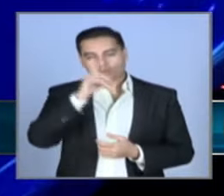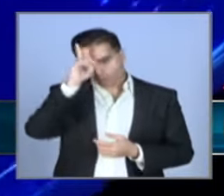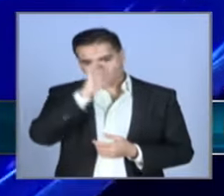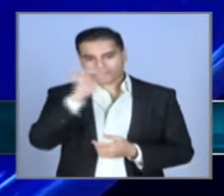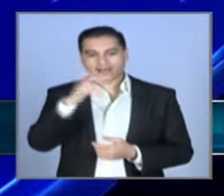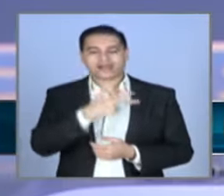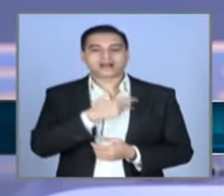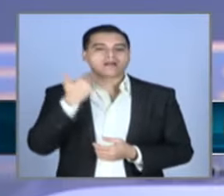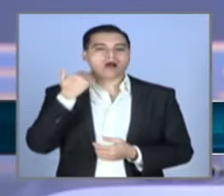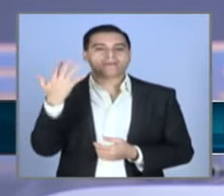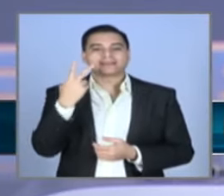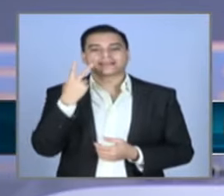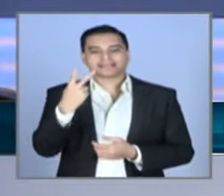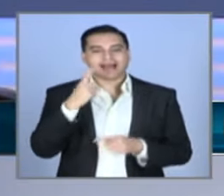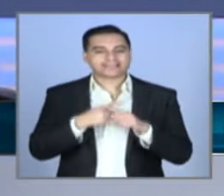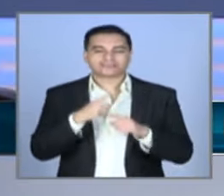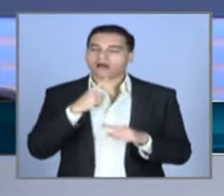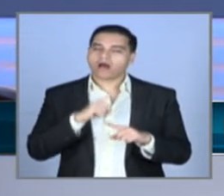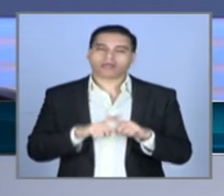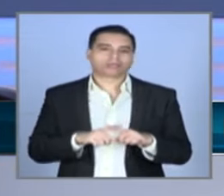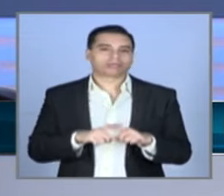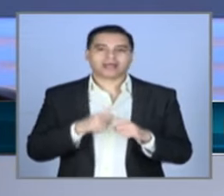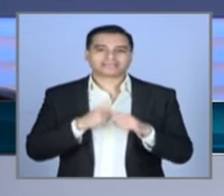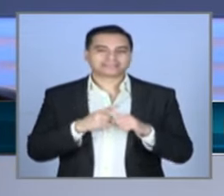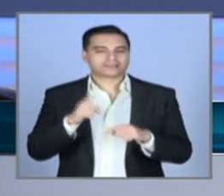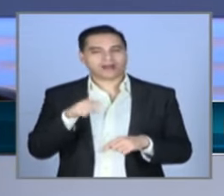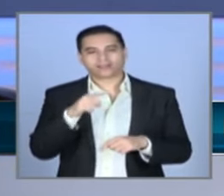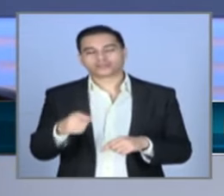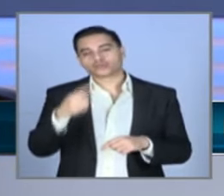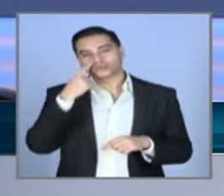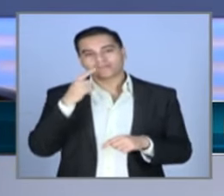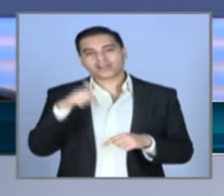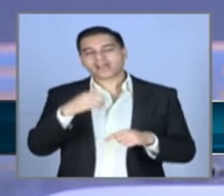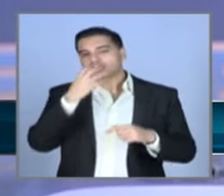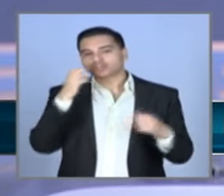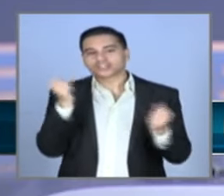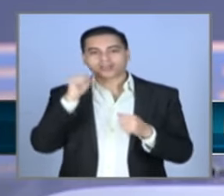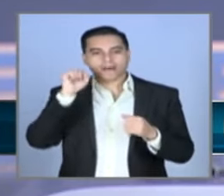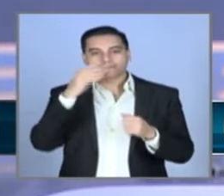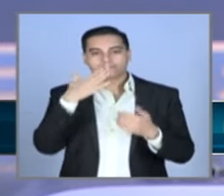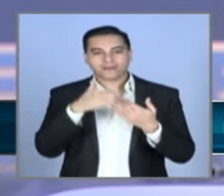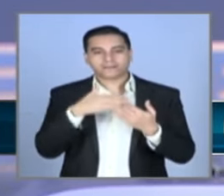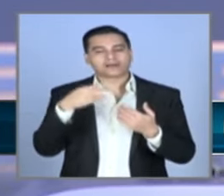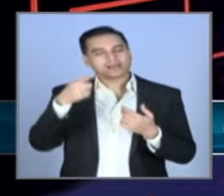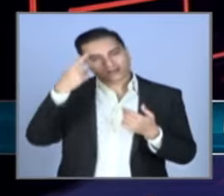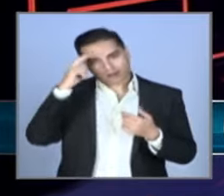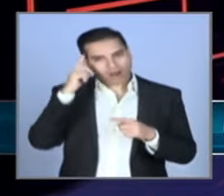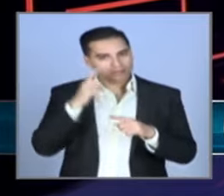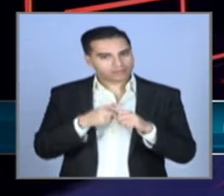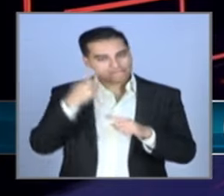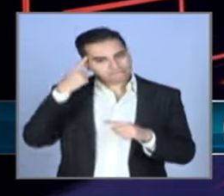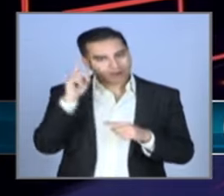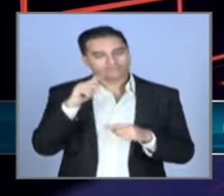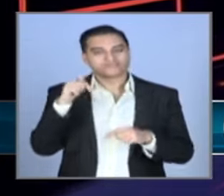عدد الذري 2، فما هو؟ الحديد. غلط. لما الشتاء يدق البيبان، هي أغنية المطرب مصري، فمن هو؟ عماد عبد الحليم. غلط. إلى أي